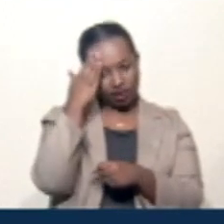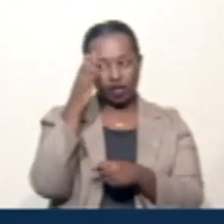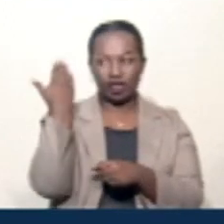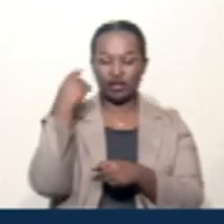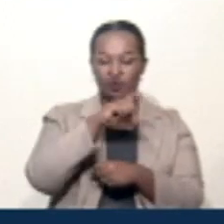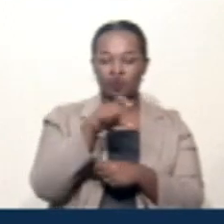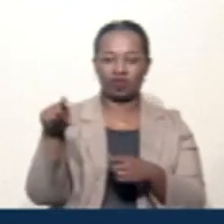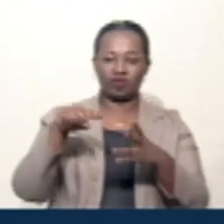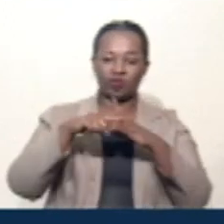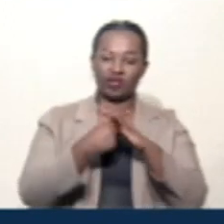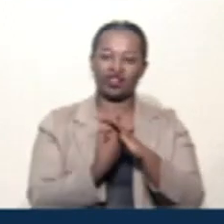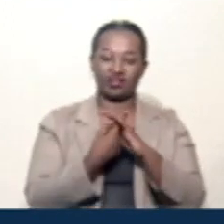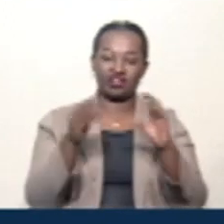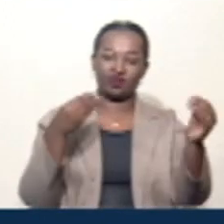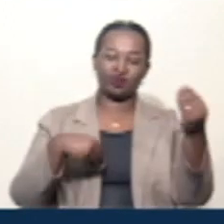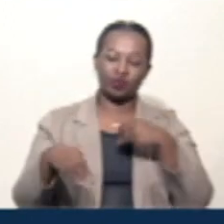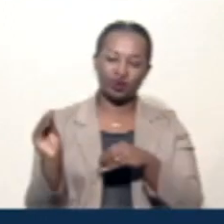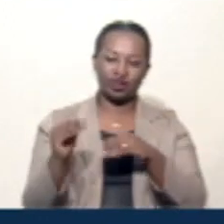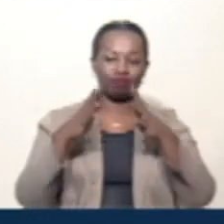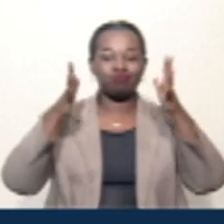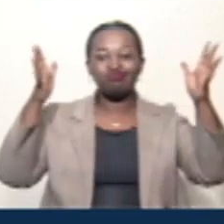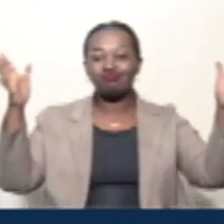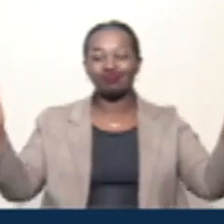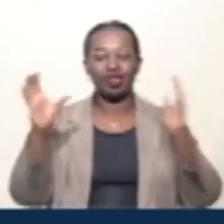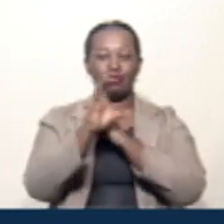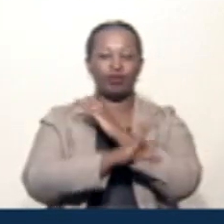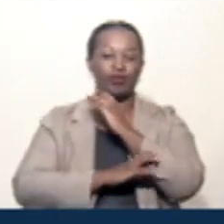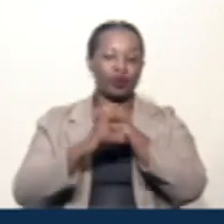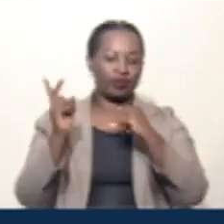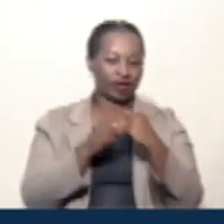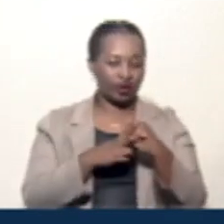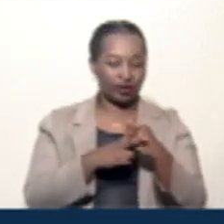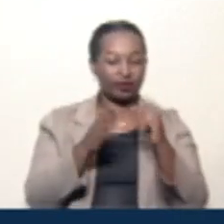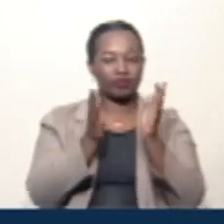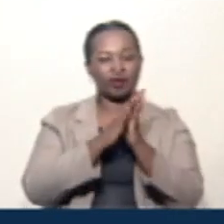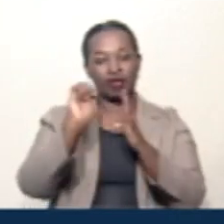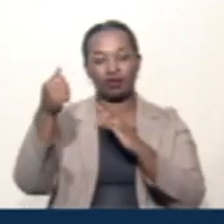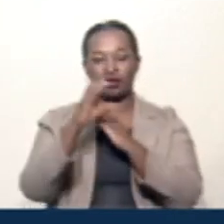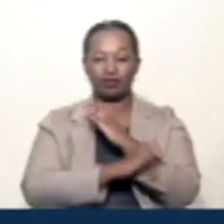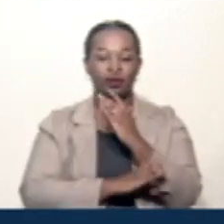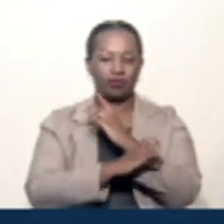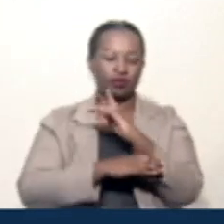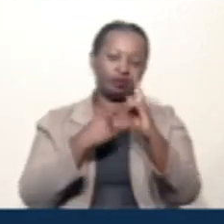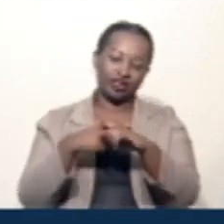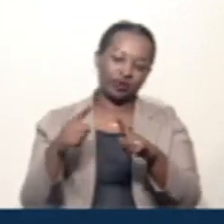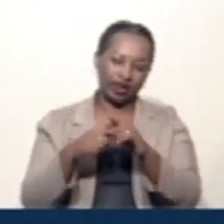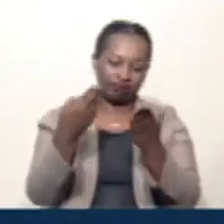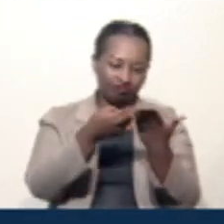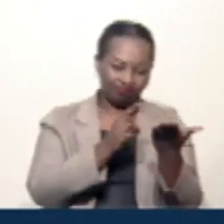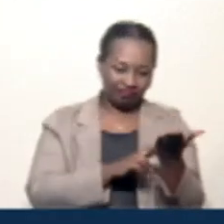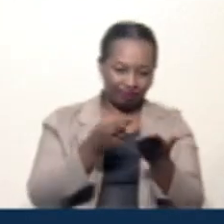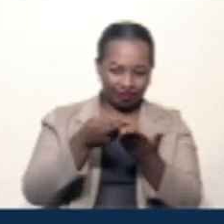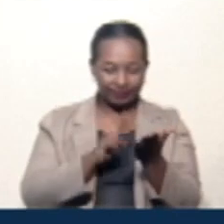nibwo twatangije ubucuruzi ubugari muri bya bihugu birindwi, ndetse hari n'ibindi bihugu bitandukanye byagiye biregistaringa cyangwa